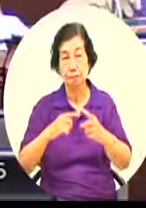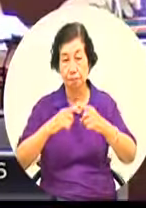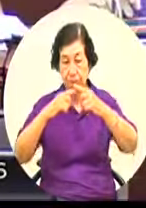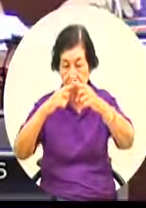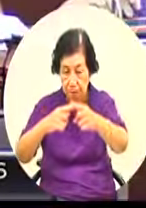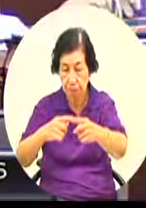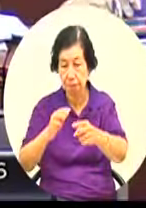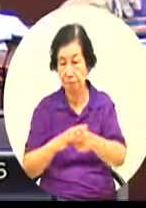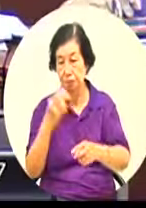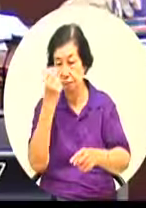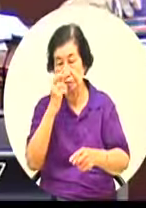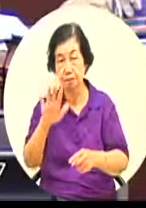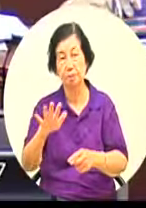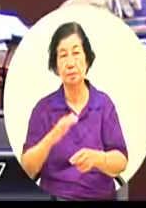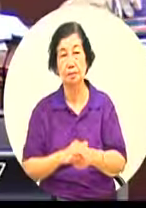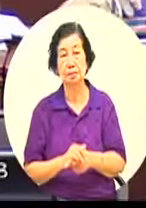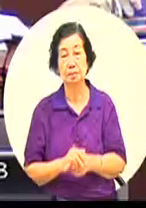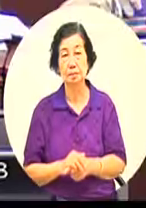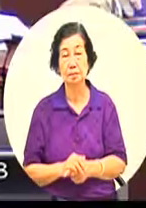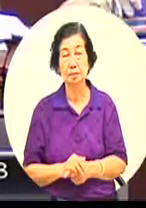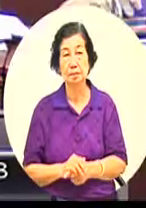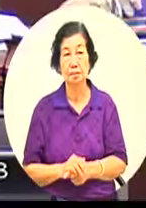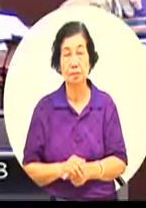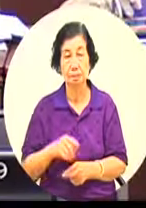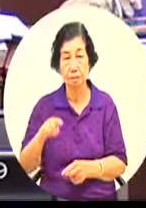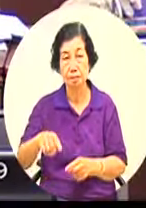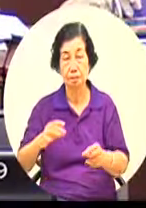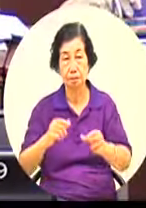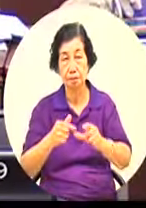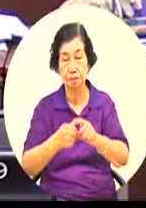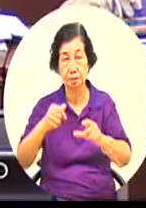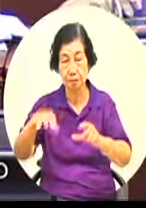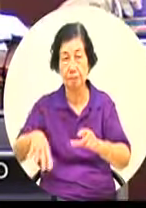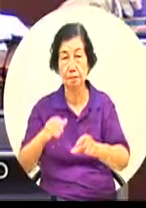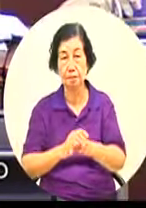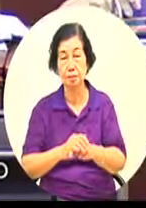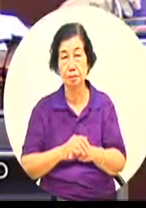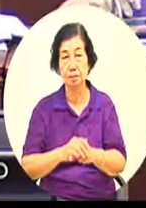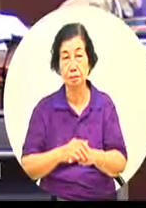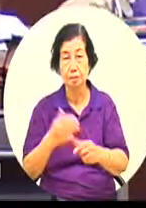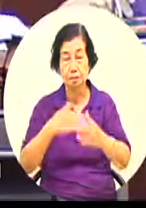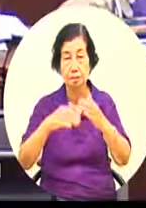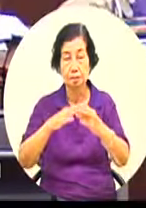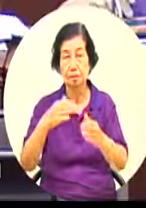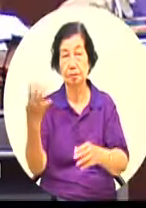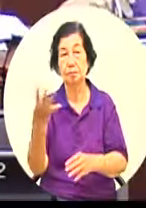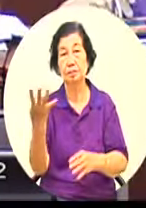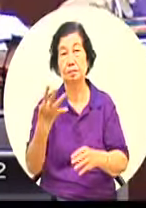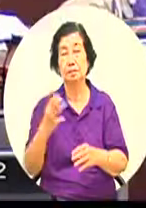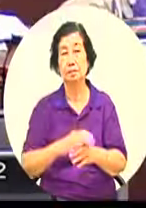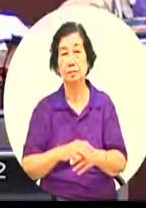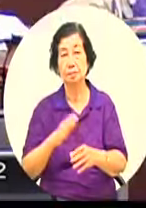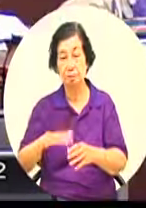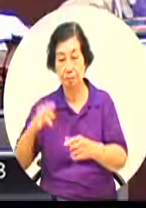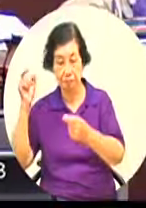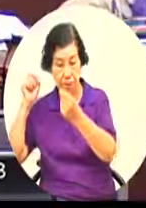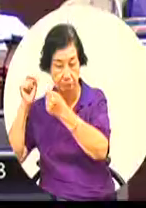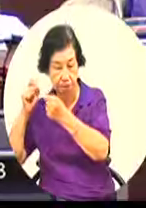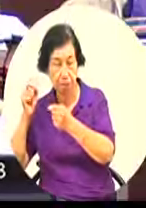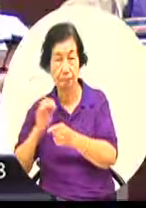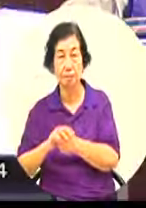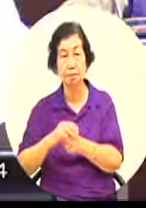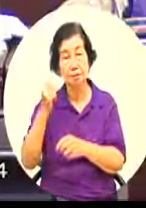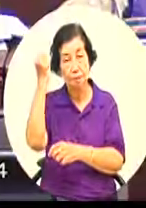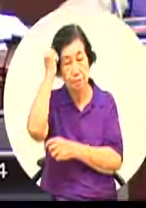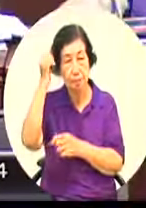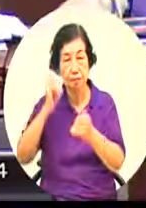育局的立场李议员也很了解，就是因为这个区域有4个学校，其实它还是呈现这个邻近的人口数在成长，而